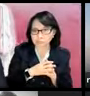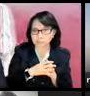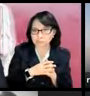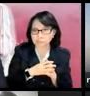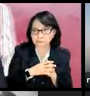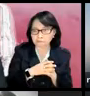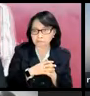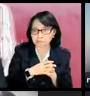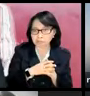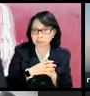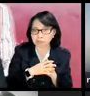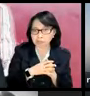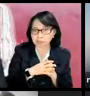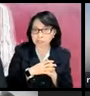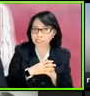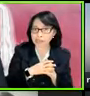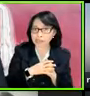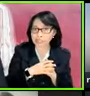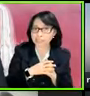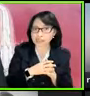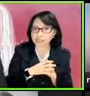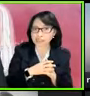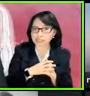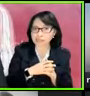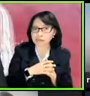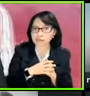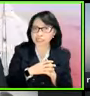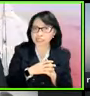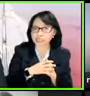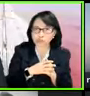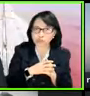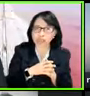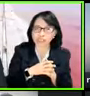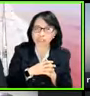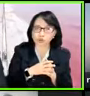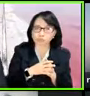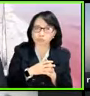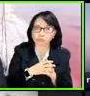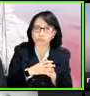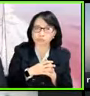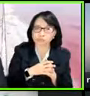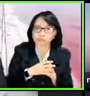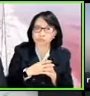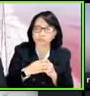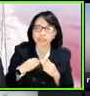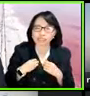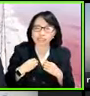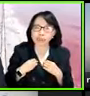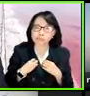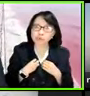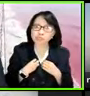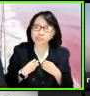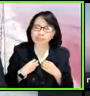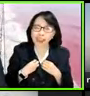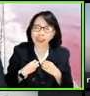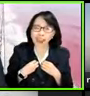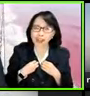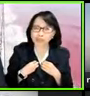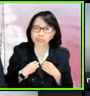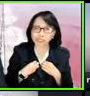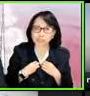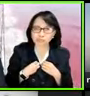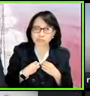Hai Mari kita baca di dalam Galatia 2 ayat 20 namun